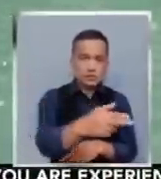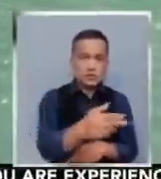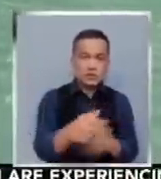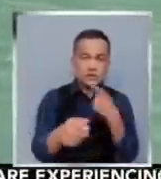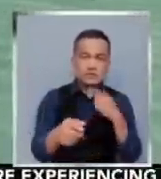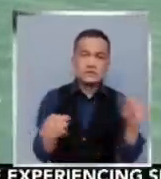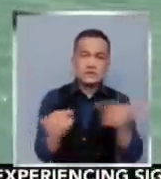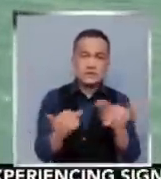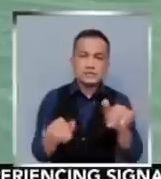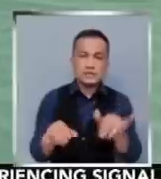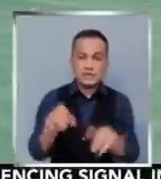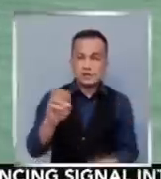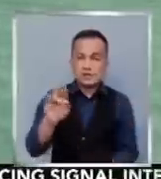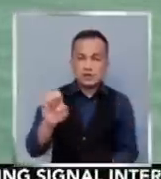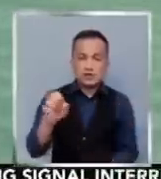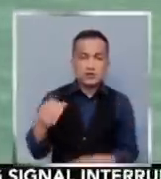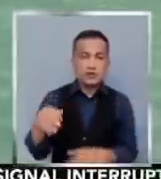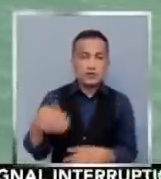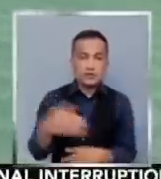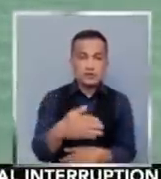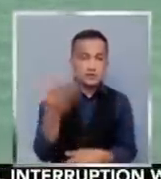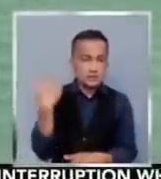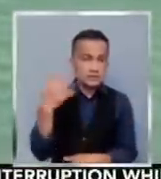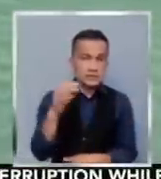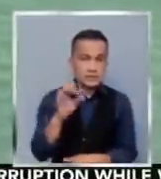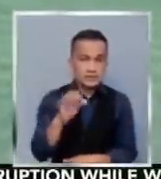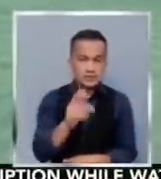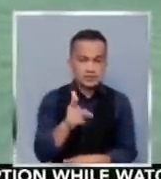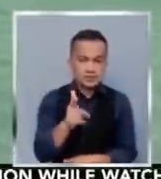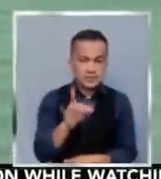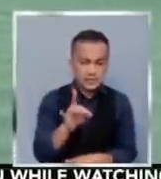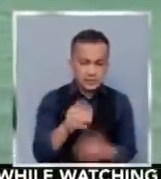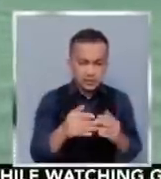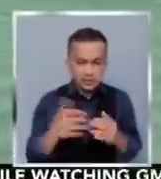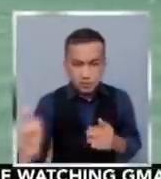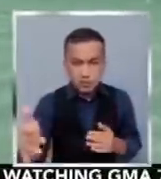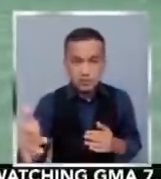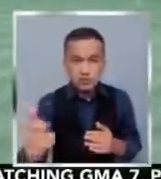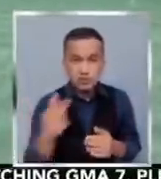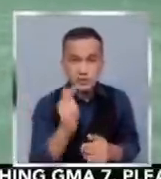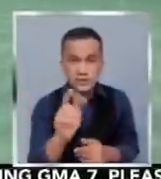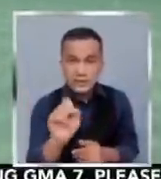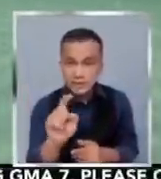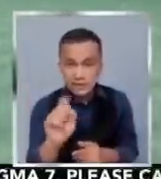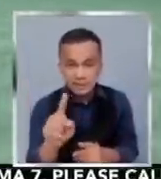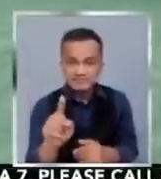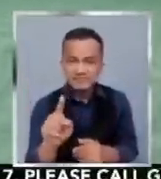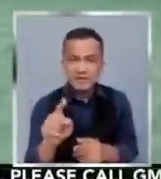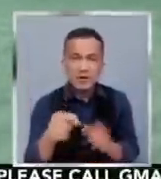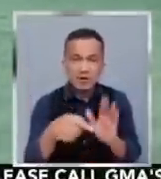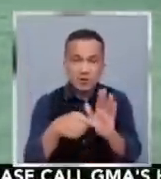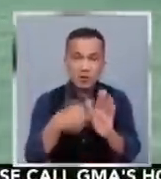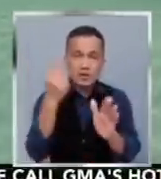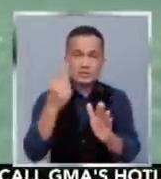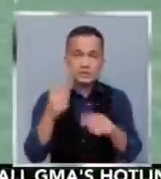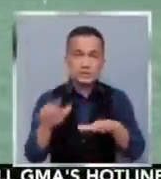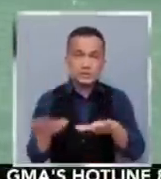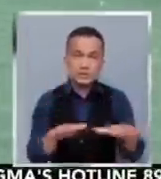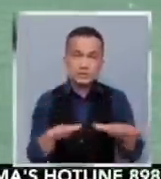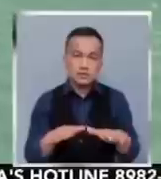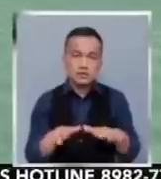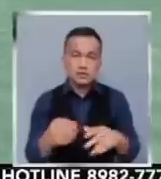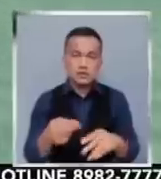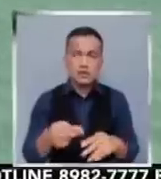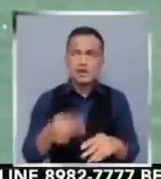ng mga oarfish mula noong 1928 hanggang 2011, lumalabas na isang beses lang lumindol ng mas mataas